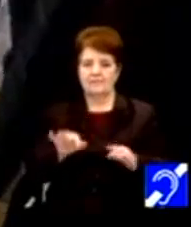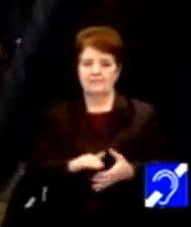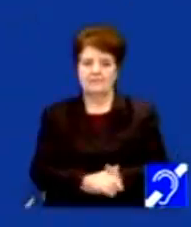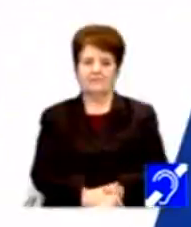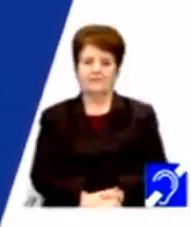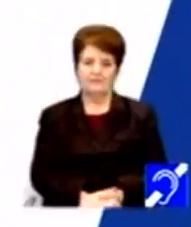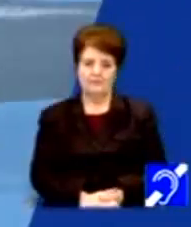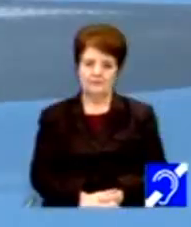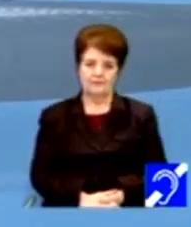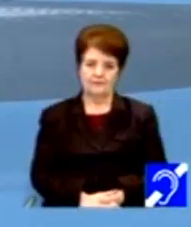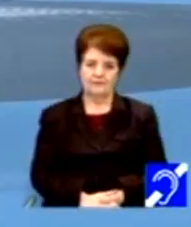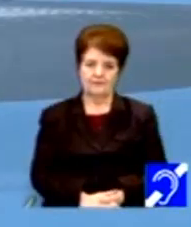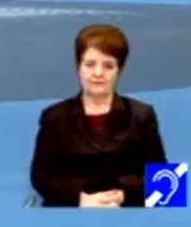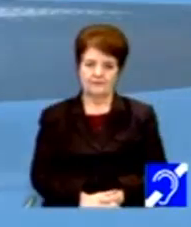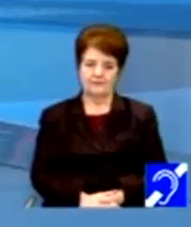telejurnal.